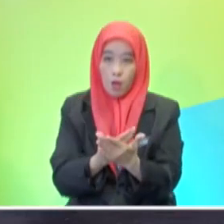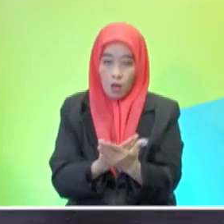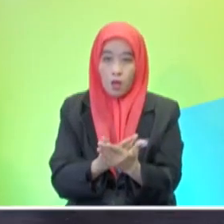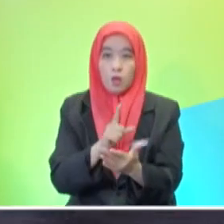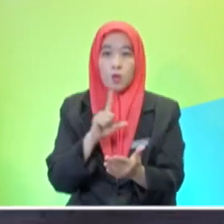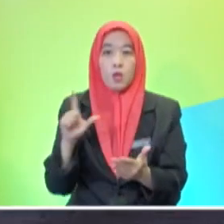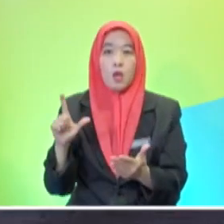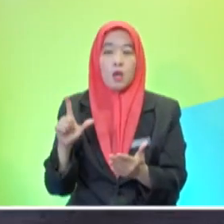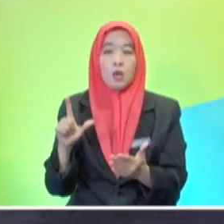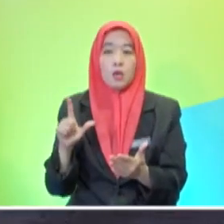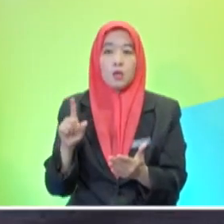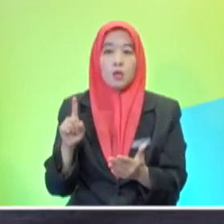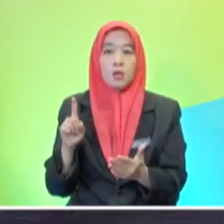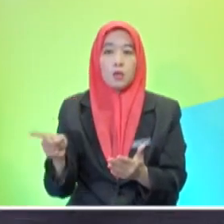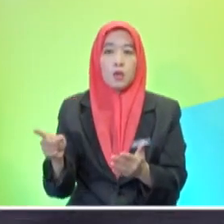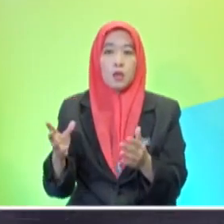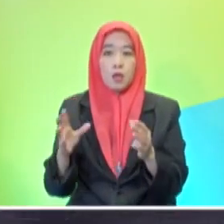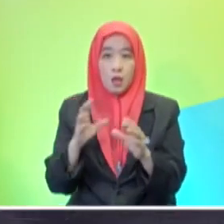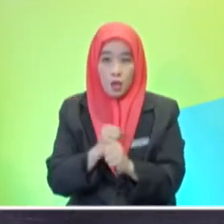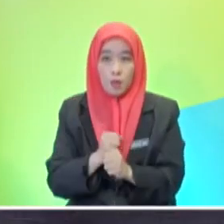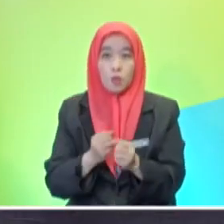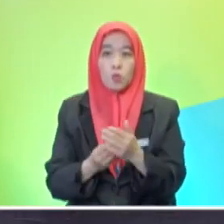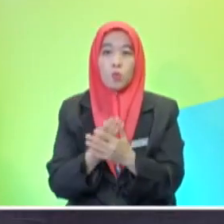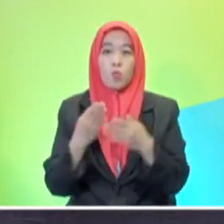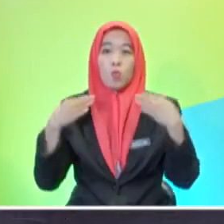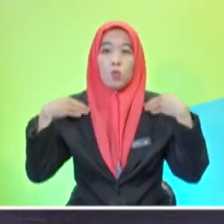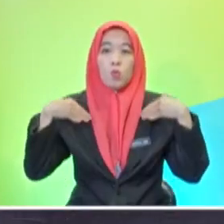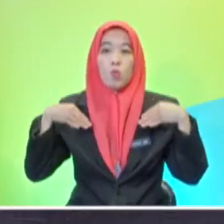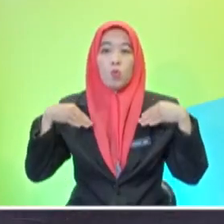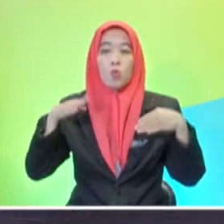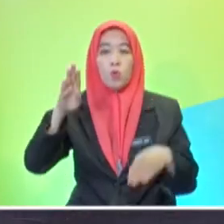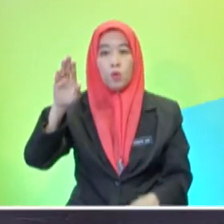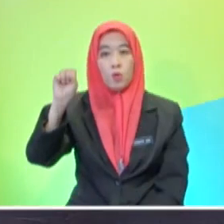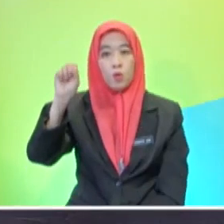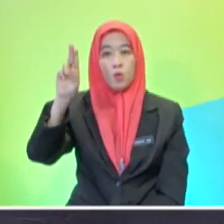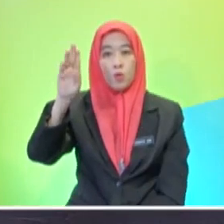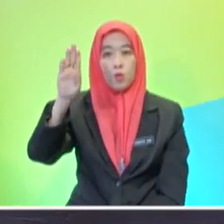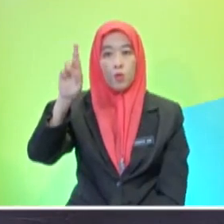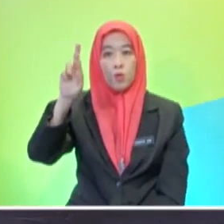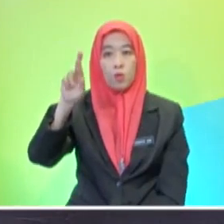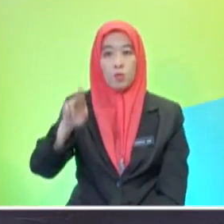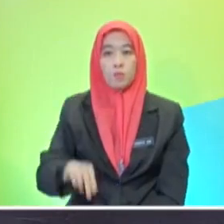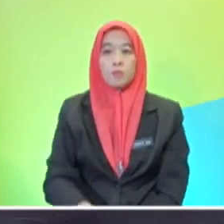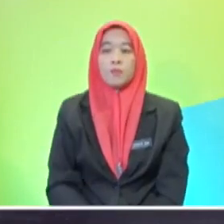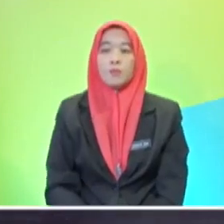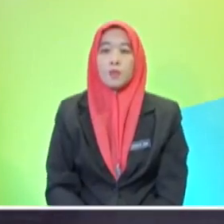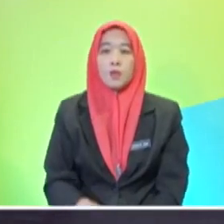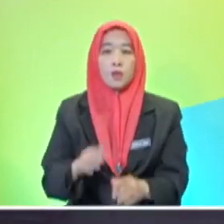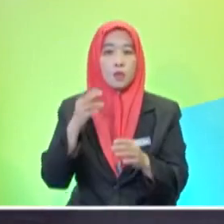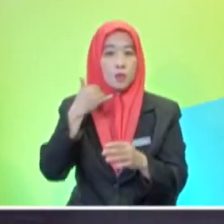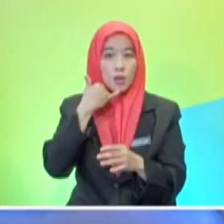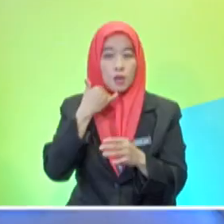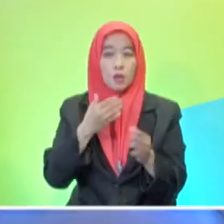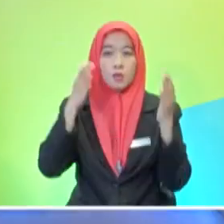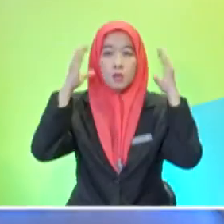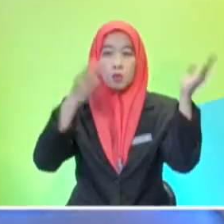dia dapat bertumbuh dengan subur. Baiklah, Syafika. Cikgu nak bagi bintang lagi